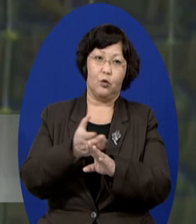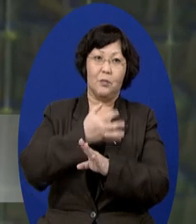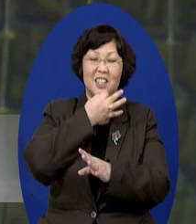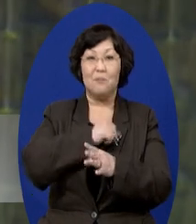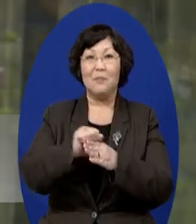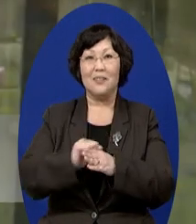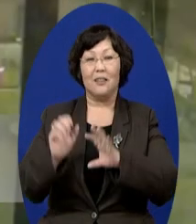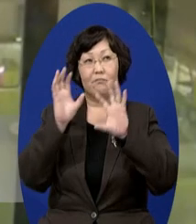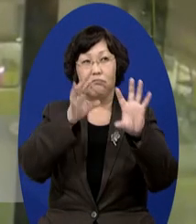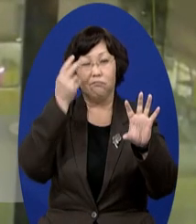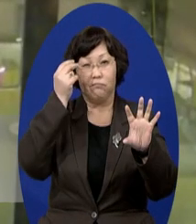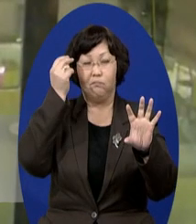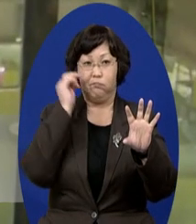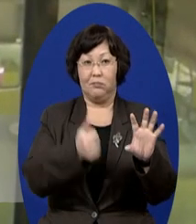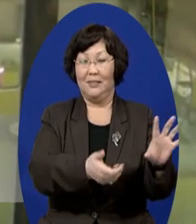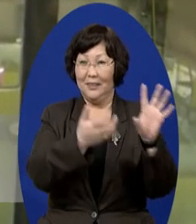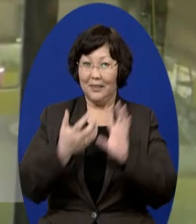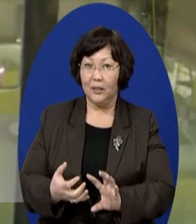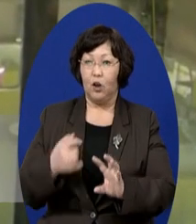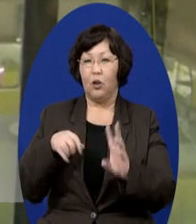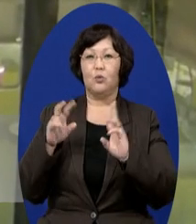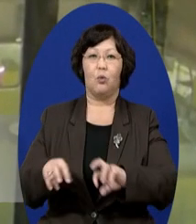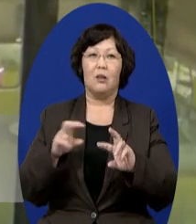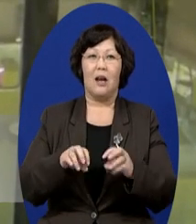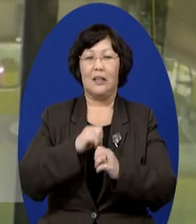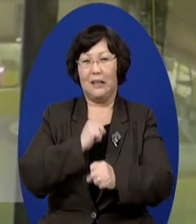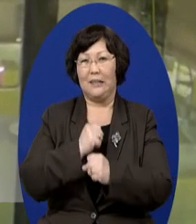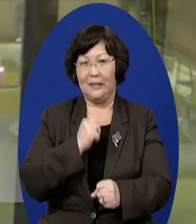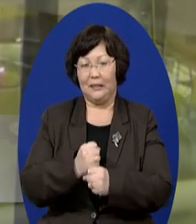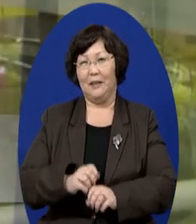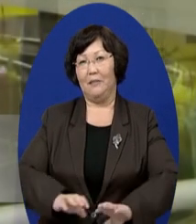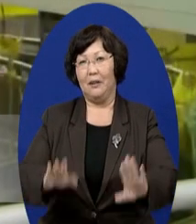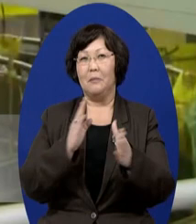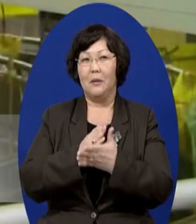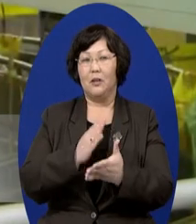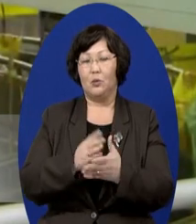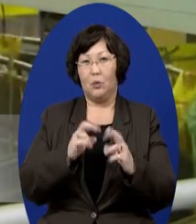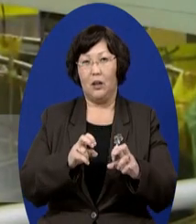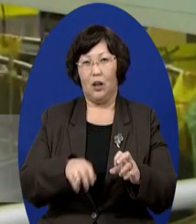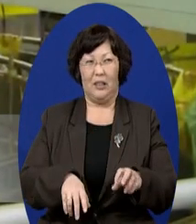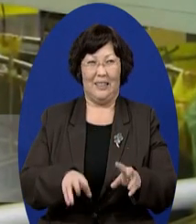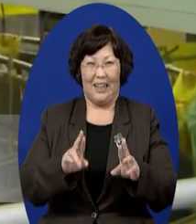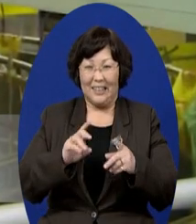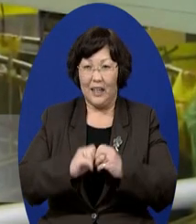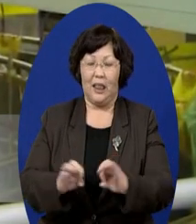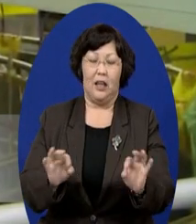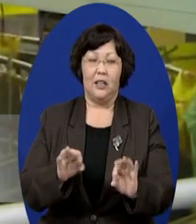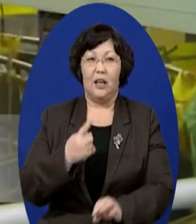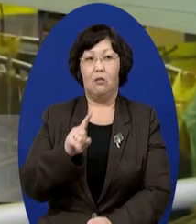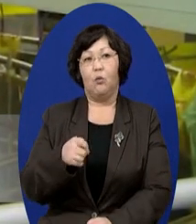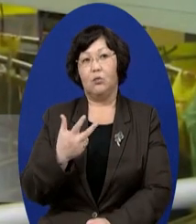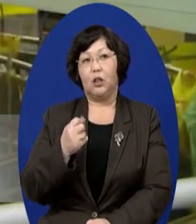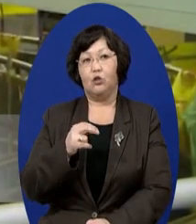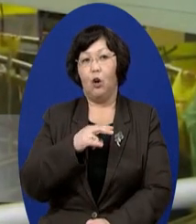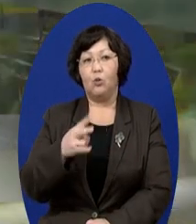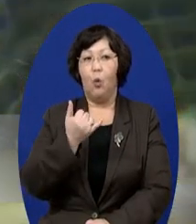эхэлсэн. За гэвч одоогоор энэ ажил судалгааны түвшинд байна. За уг нь манай улс 1.5 сая тонн ураны нөөцтэй, за одоогоор ашиглалтын